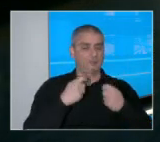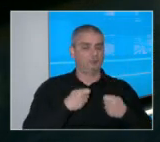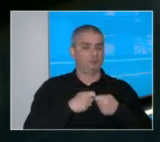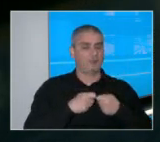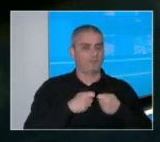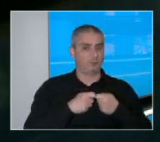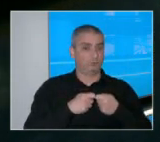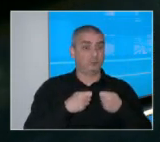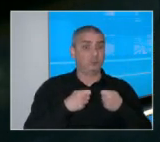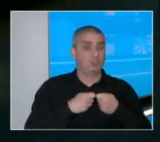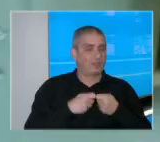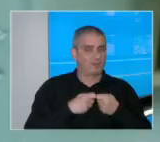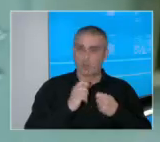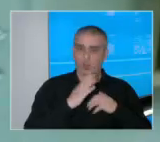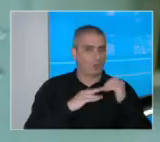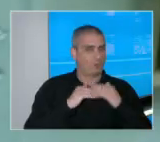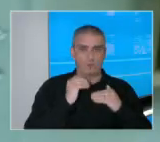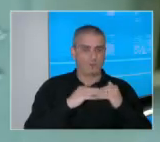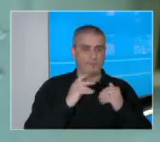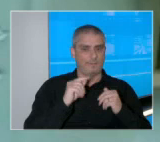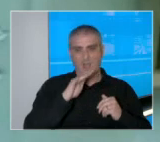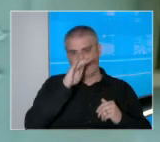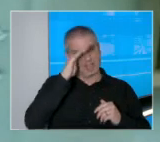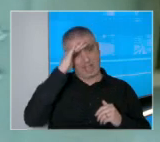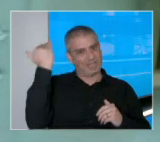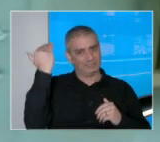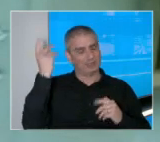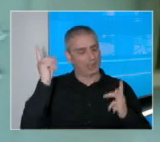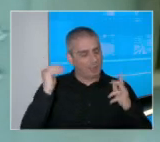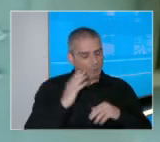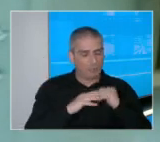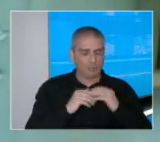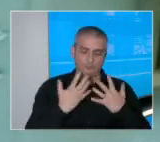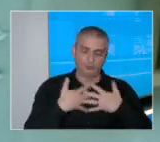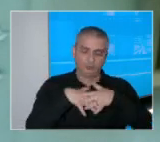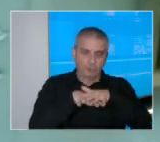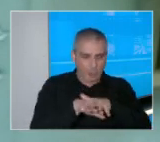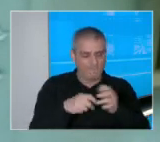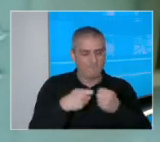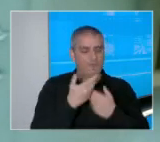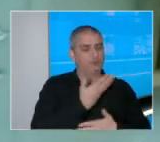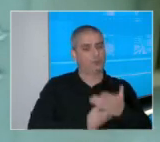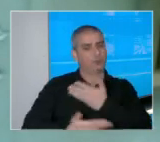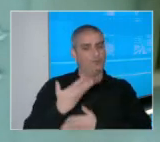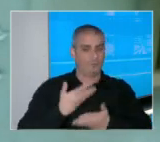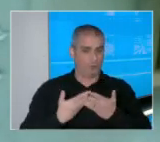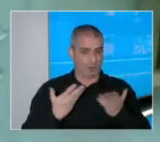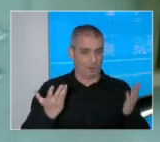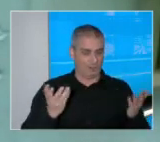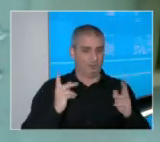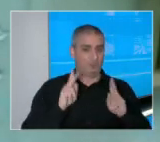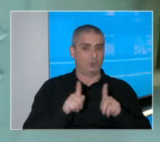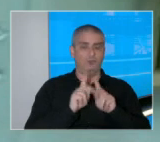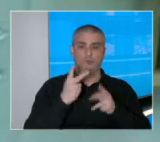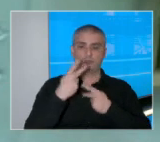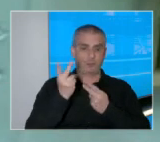שותפות. שותפות לא בונים על ידי הקצנת עמדות, בונים את זה על ידי שילוב ושיתוף. המודל שקיים בבתי